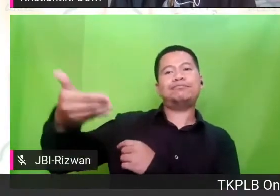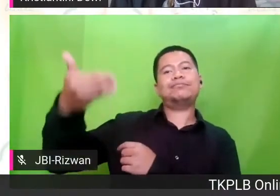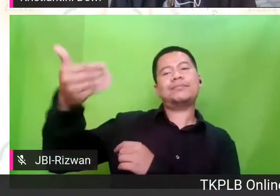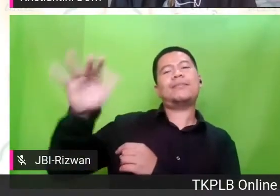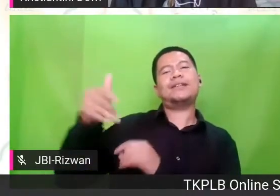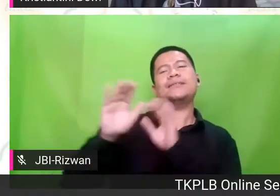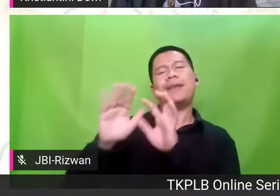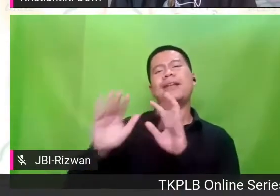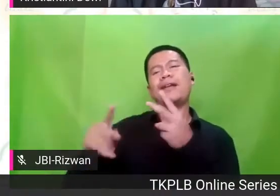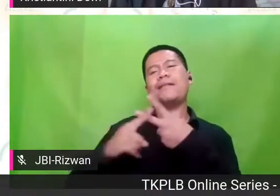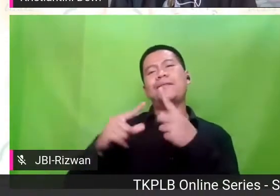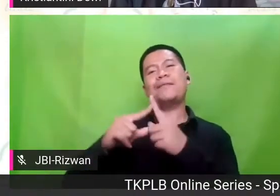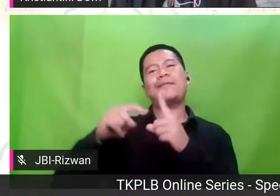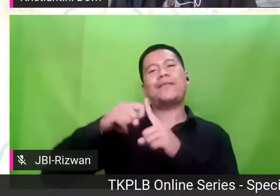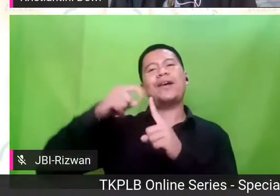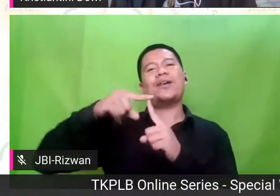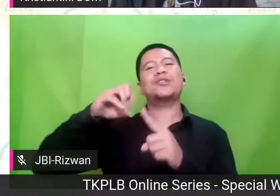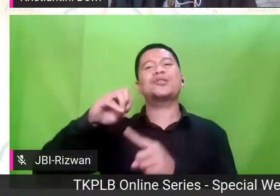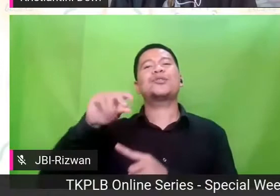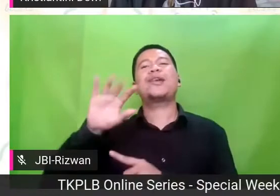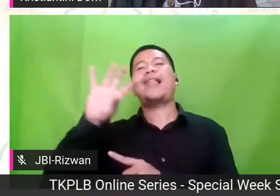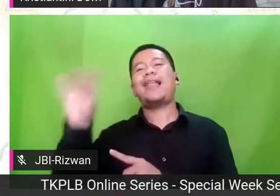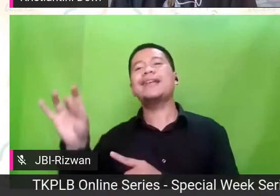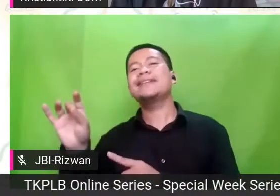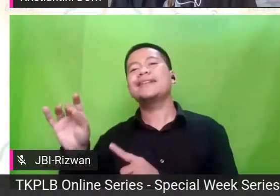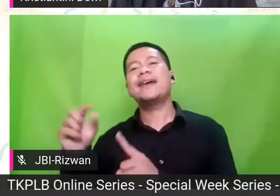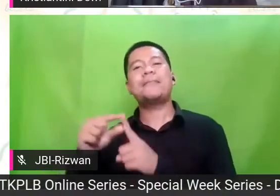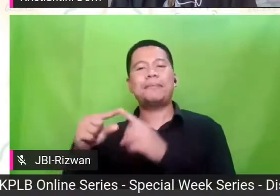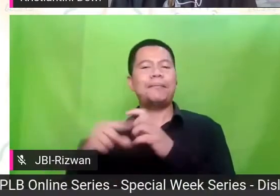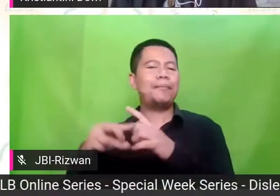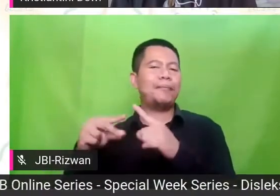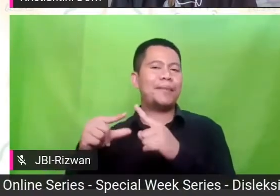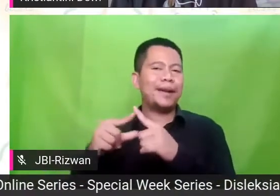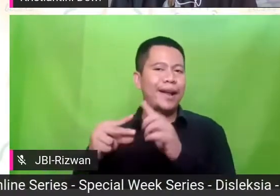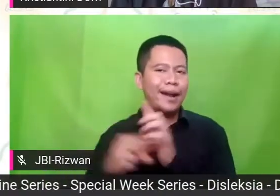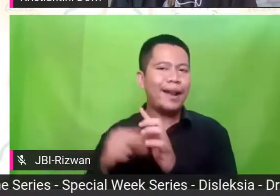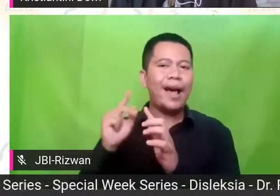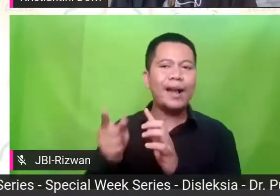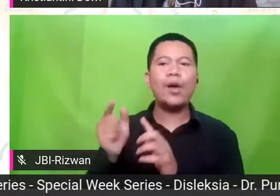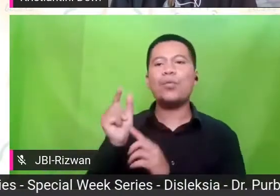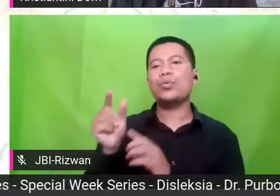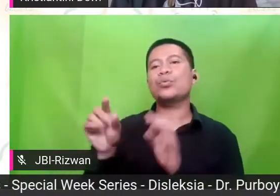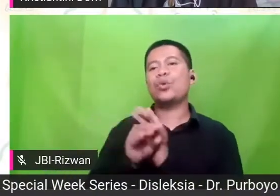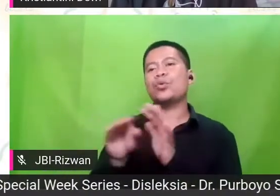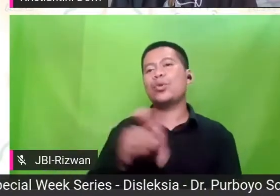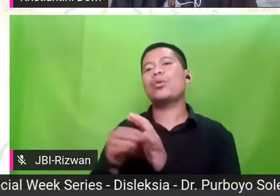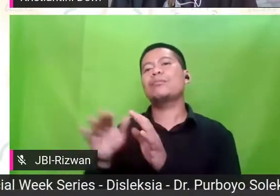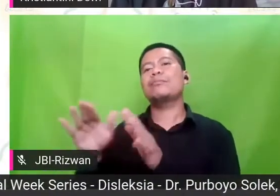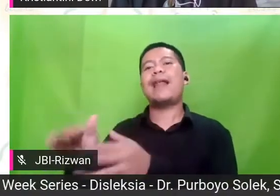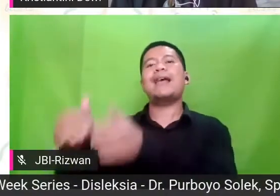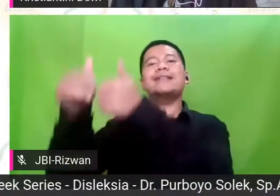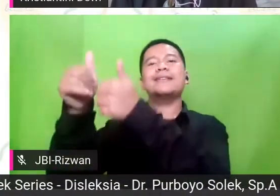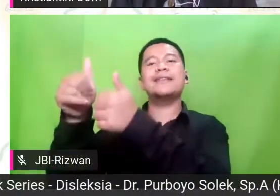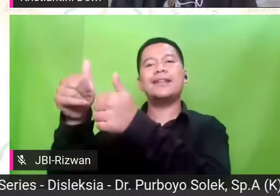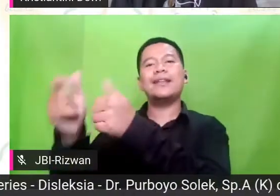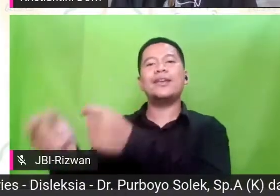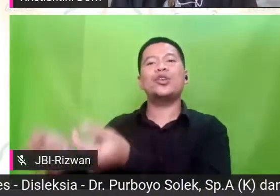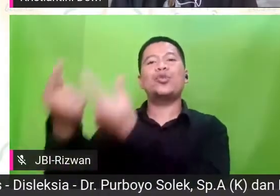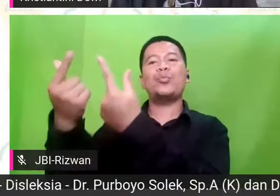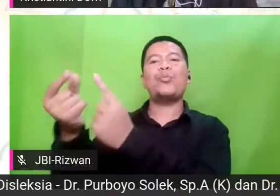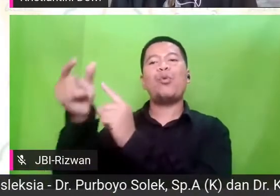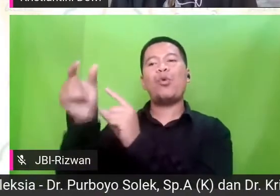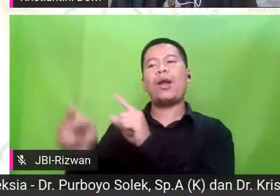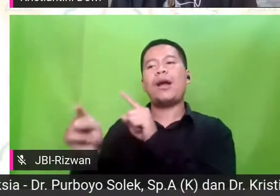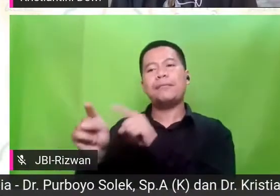lagi yang kemudian berperan untuk misalnya keberhasilan kehidupan orang itu.